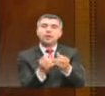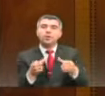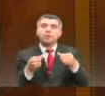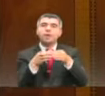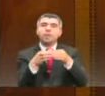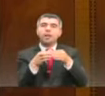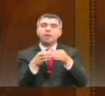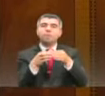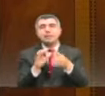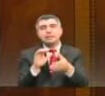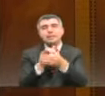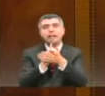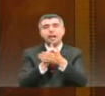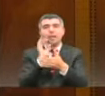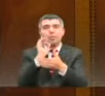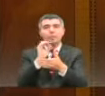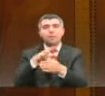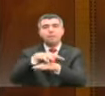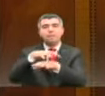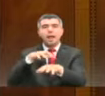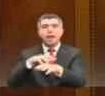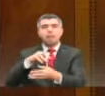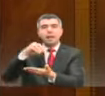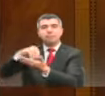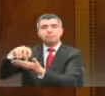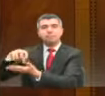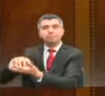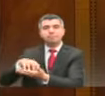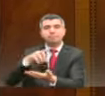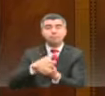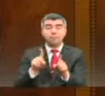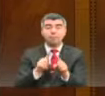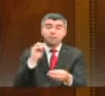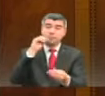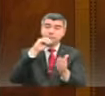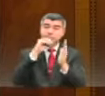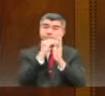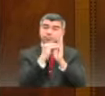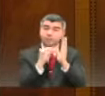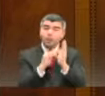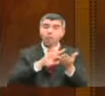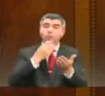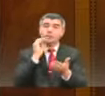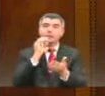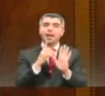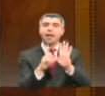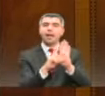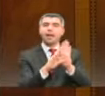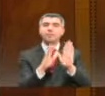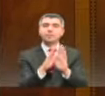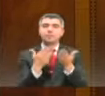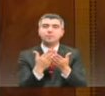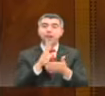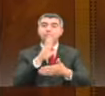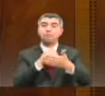وصندوق التضامن بين الجهات المنصوص عليهما دستورياً، ومواصلة التنفيذ الأمثل لعقود